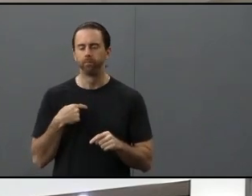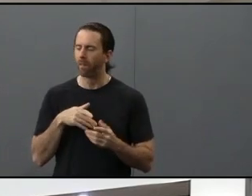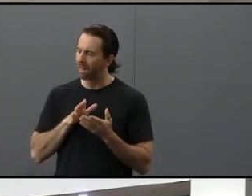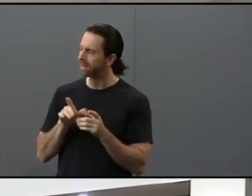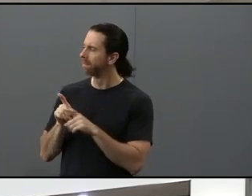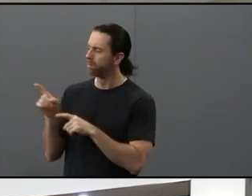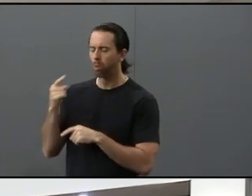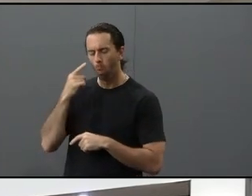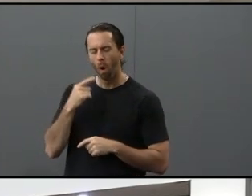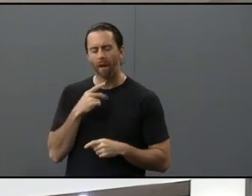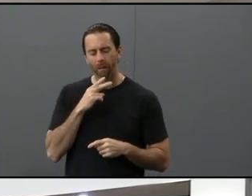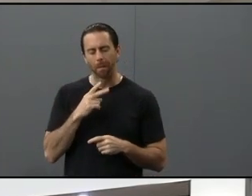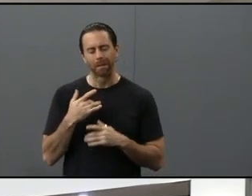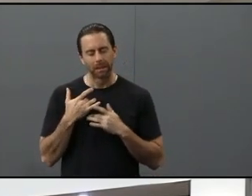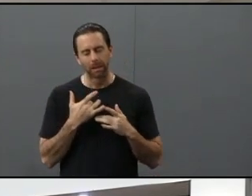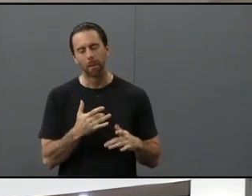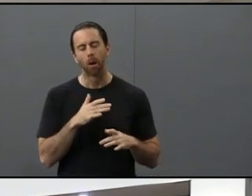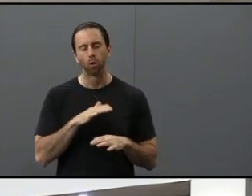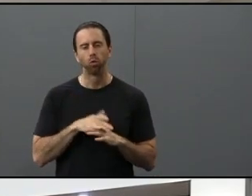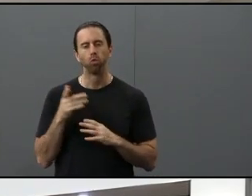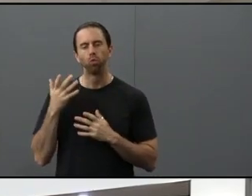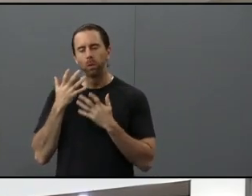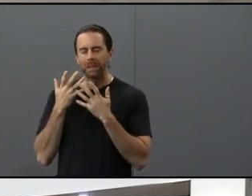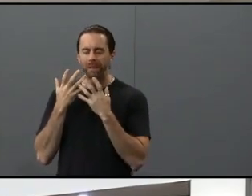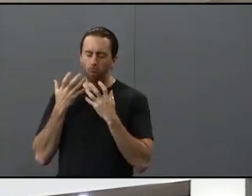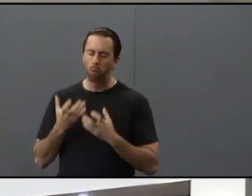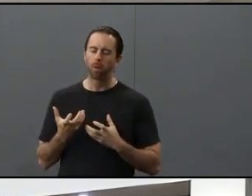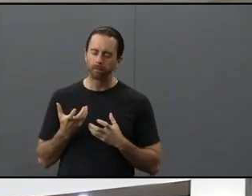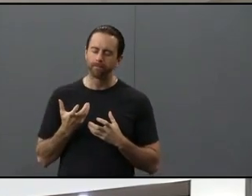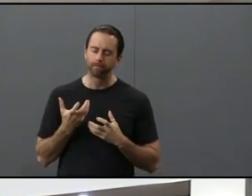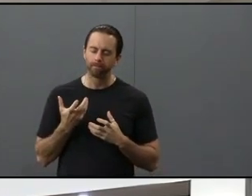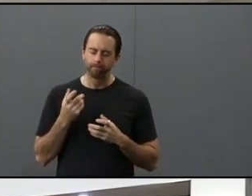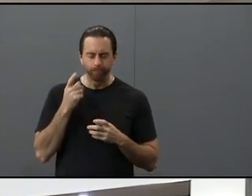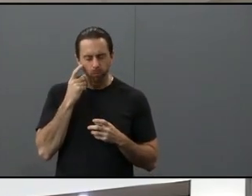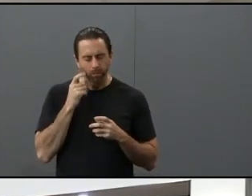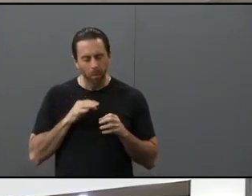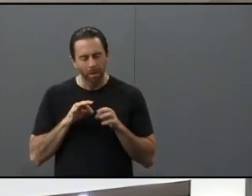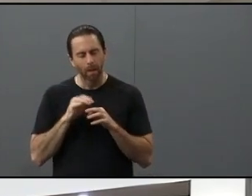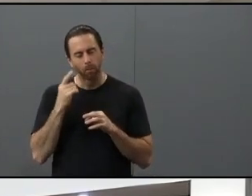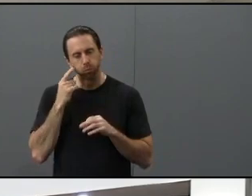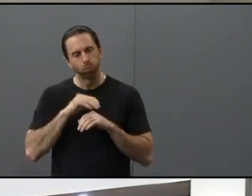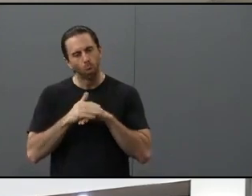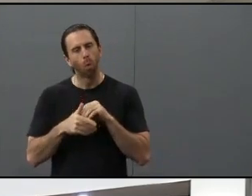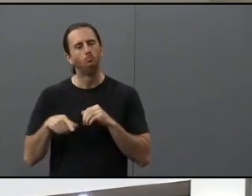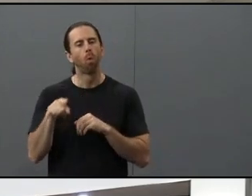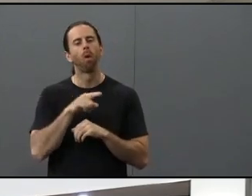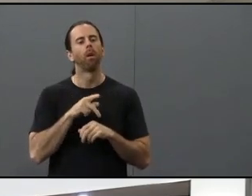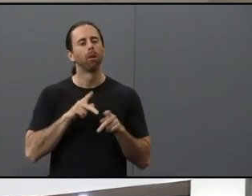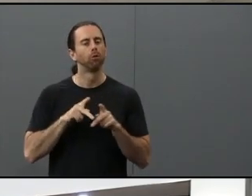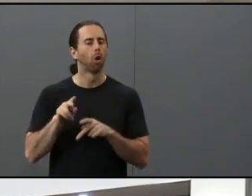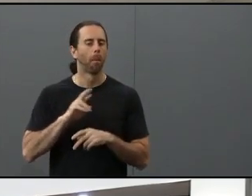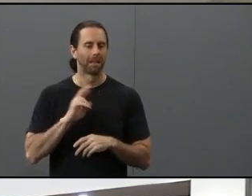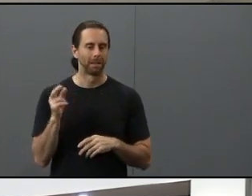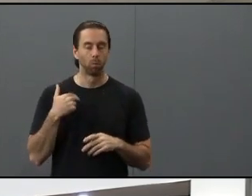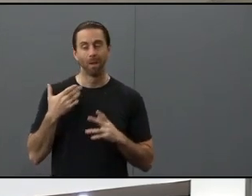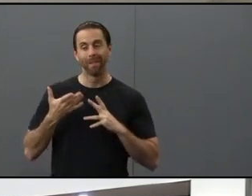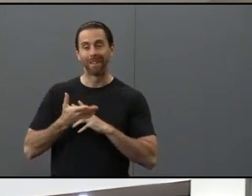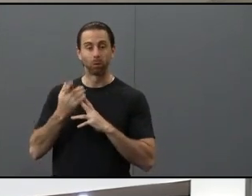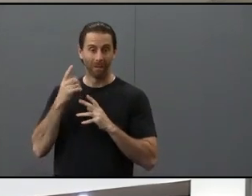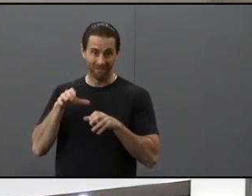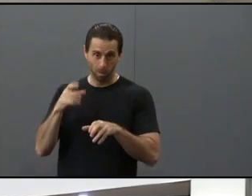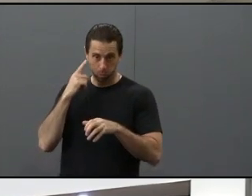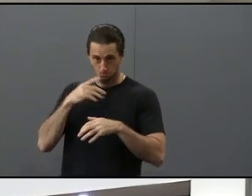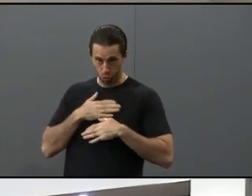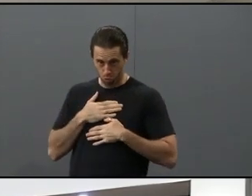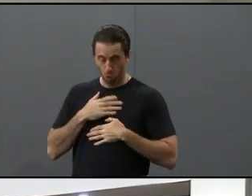croyons sincèrement à votre souci de rendre heureux les citoyens de la ville de repentini nous faisons cette intervention pour nous pour